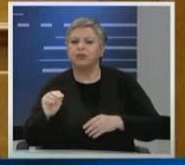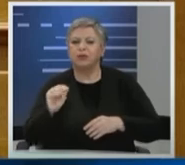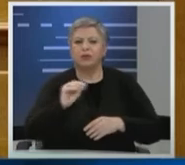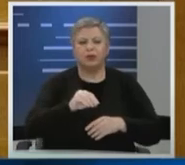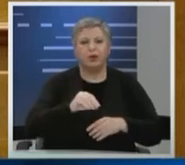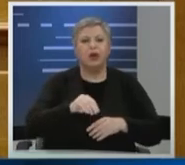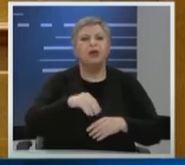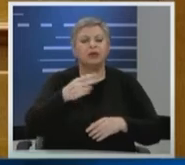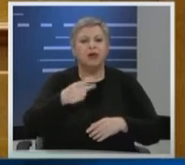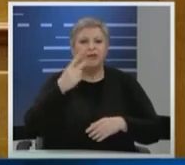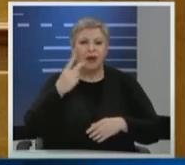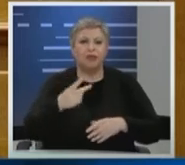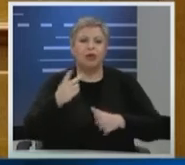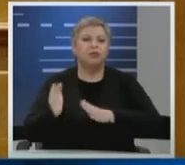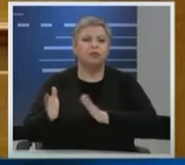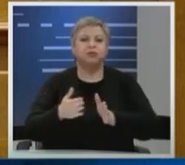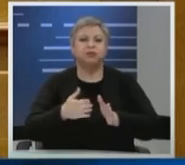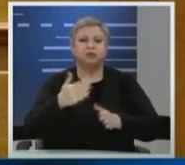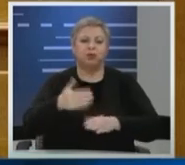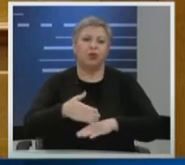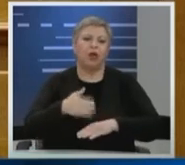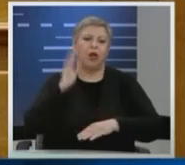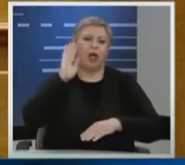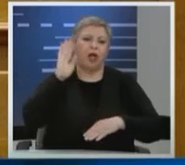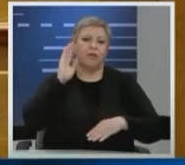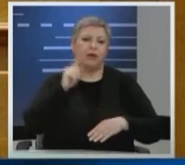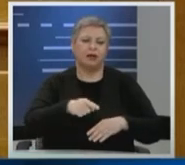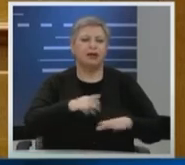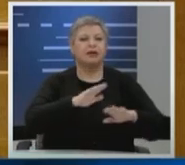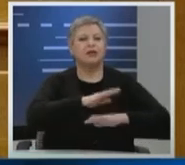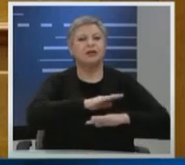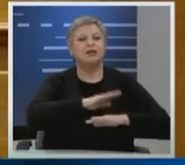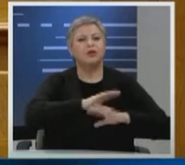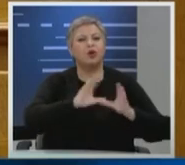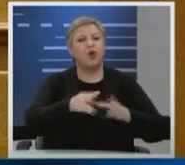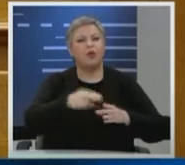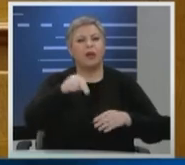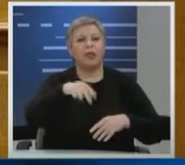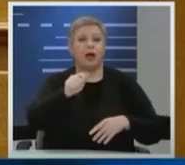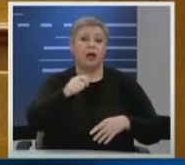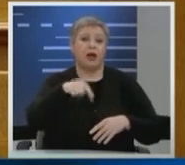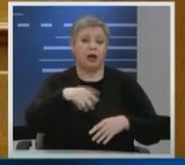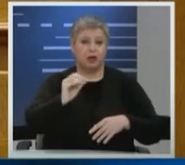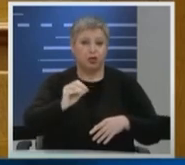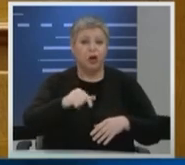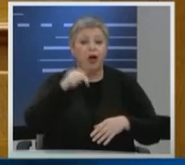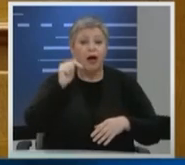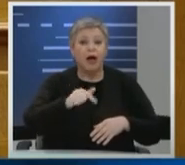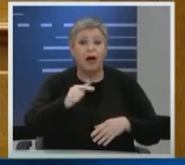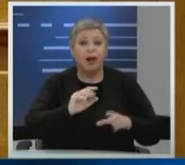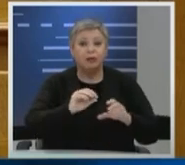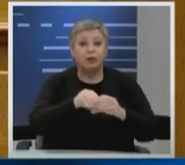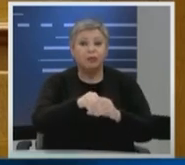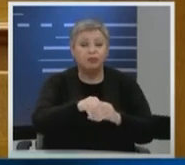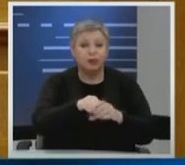των αμερικανατοϊκών σχεδιασμών, αυξάνοντας τους κινδύνους για την εδαφική ακαιρεότητα και τα κυριαρχικά δικαιώματα. Και όλα